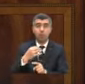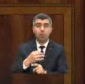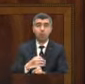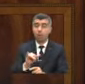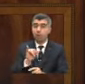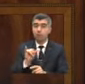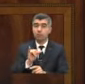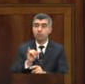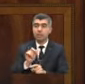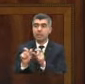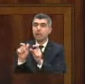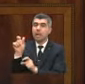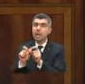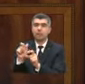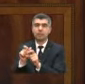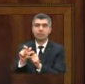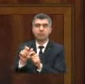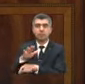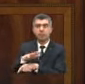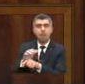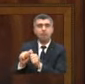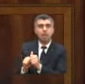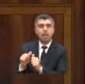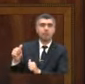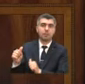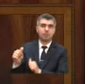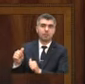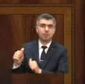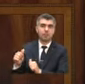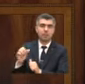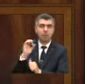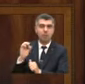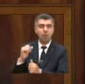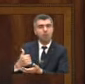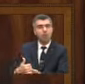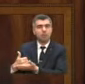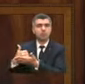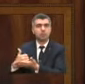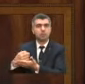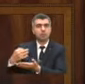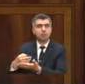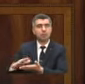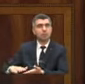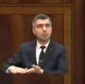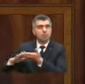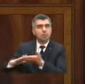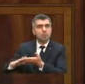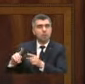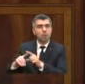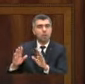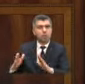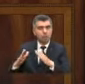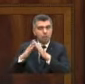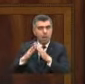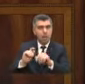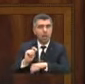هذه إنصافا لهذه المناطق البعيدة، إنصافا لها وإنصافا للمناطق الجبلية